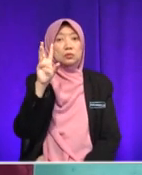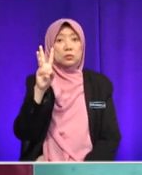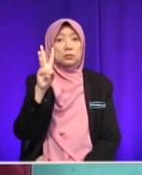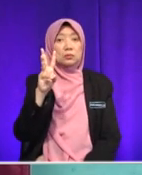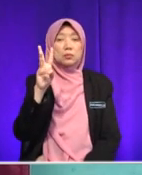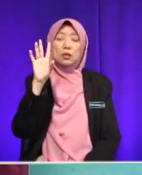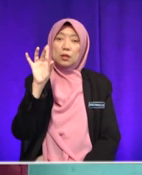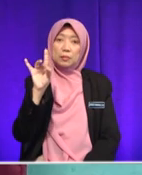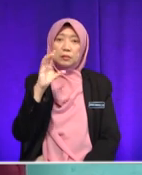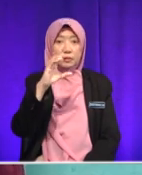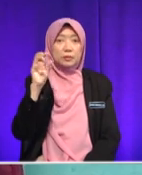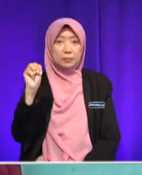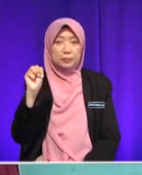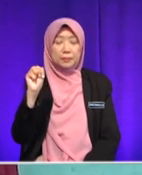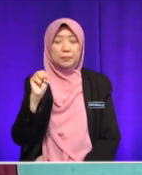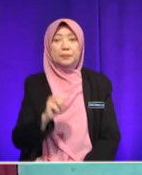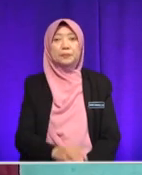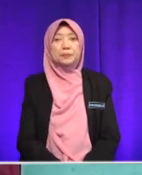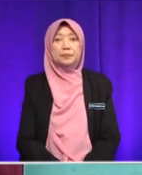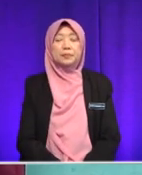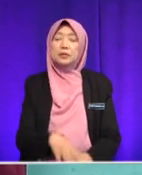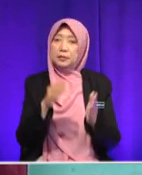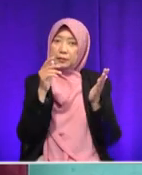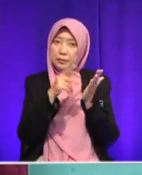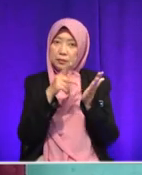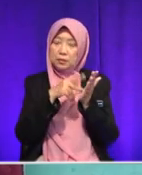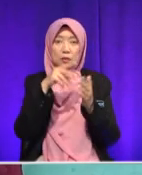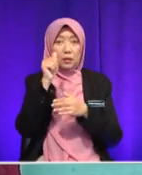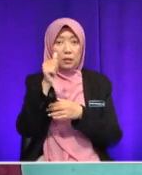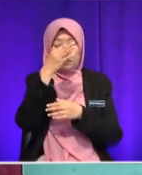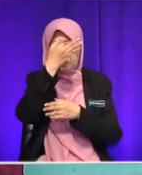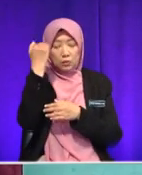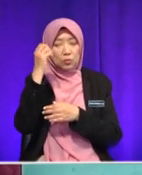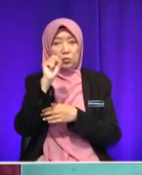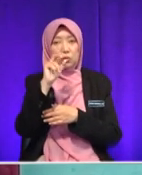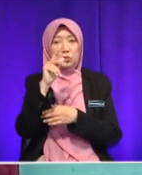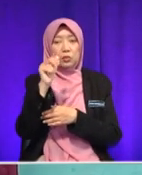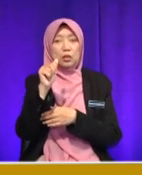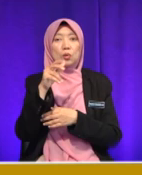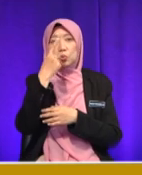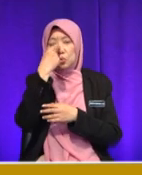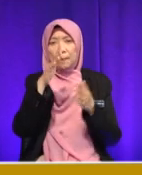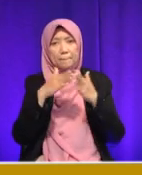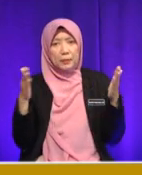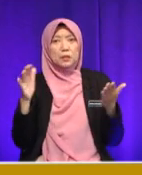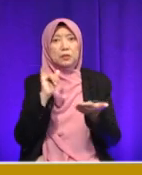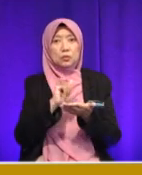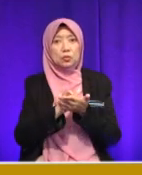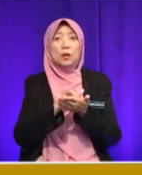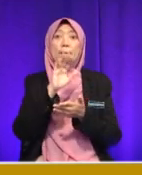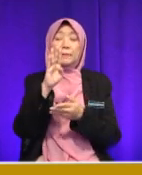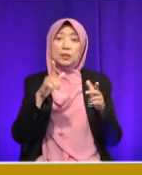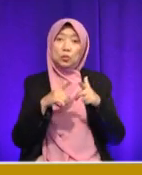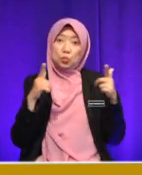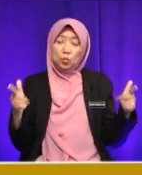168 sentimeter persegi. Hitung A, faktor skala bagi pembesaran itu. B,